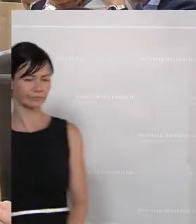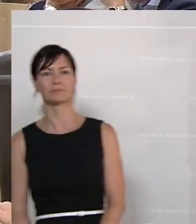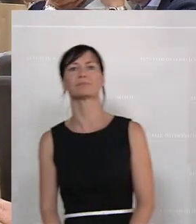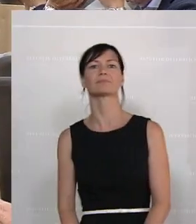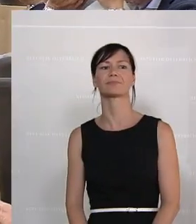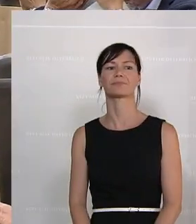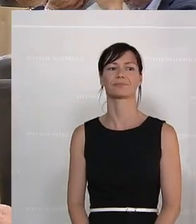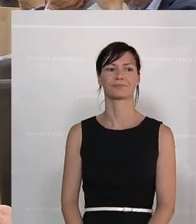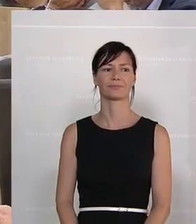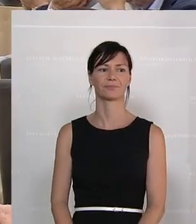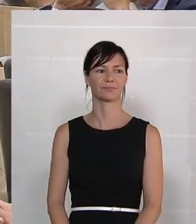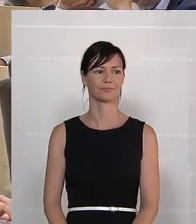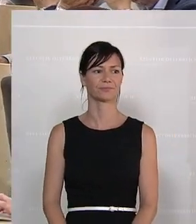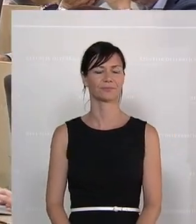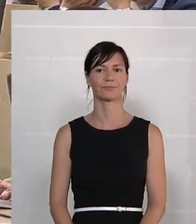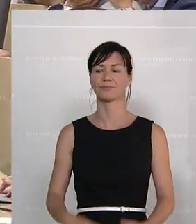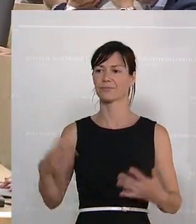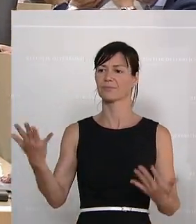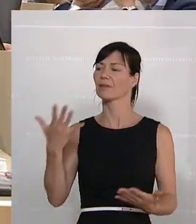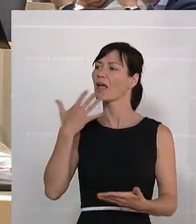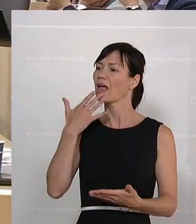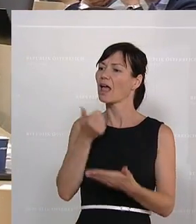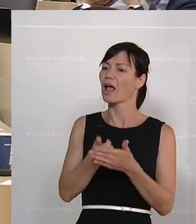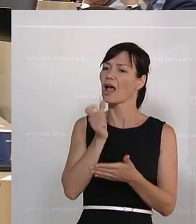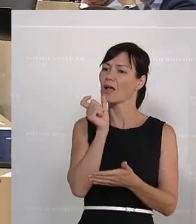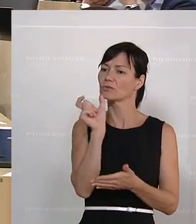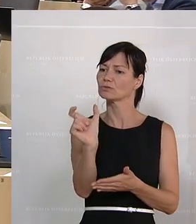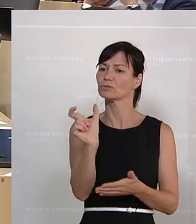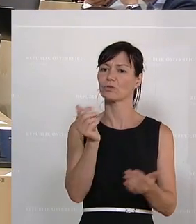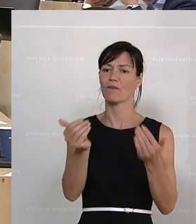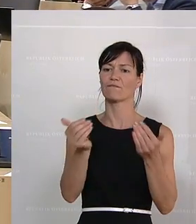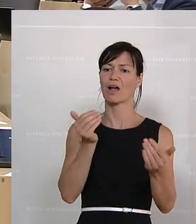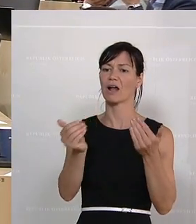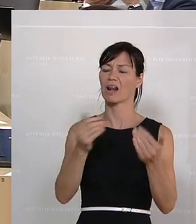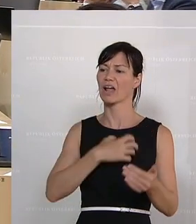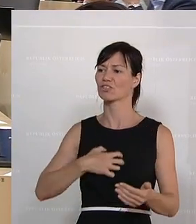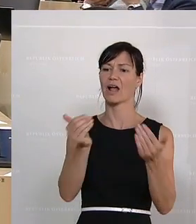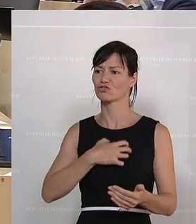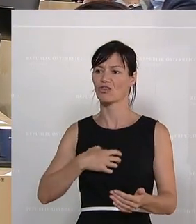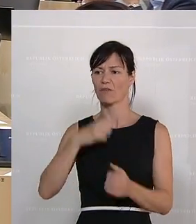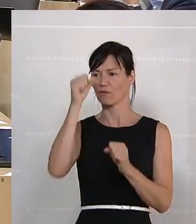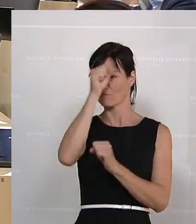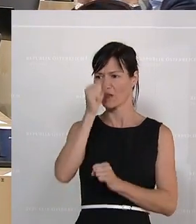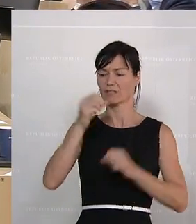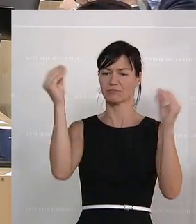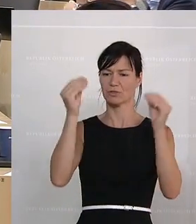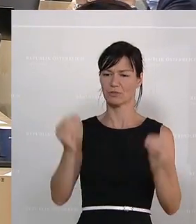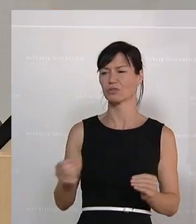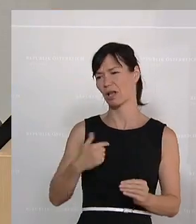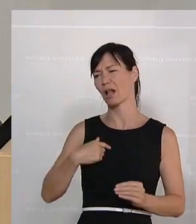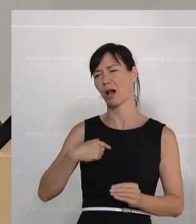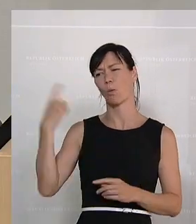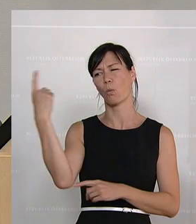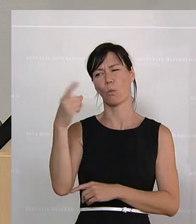für den austausch hier liegt und gestalten und den vergleich mit dem staatlichen ordnung so zu wort gemeldet ist die